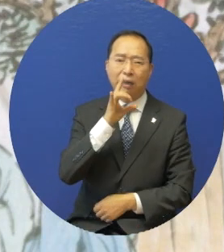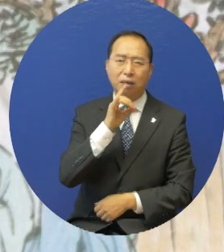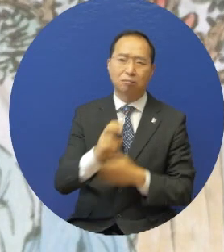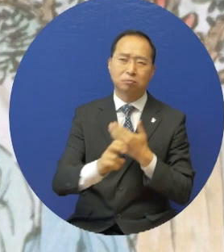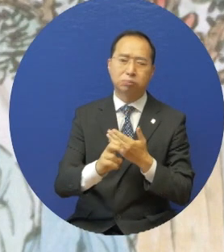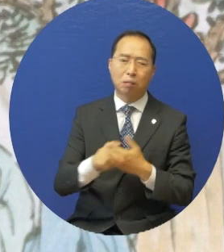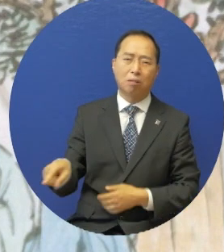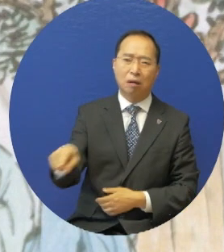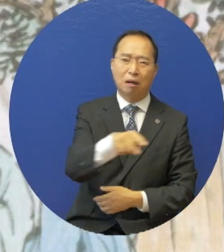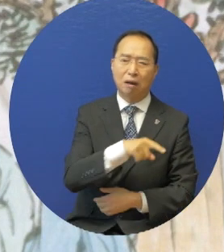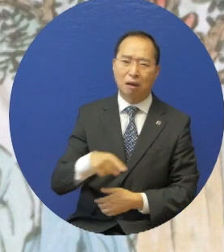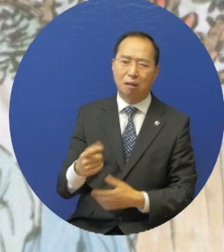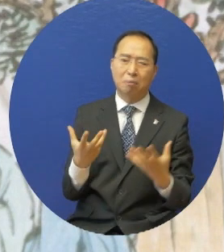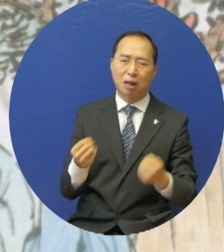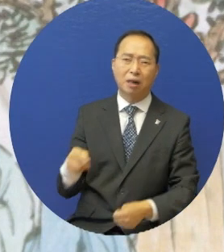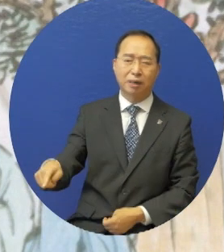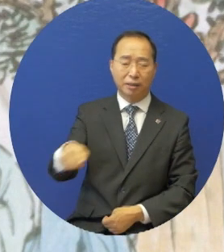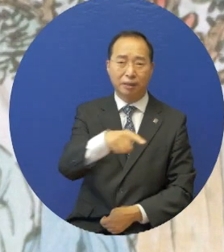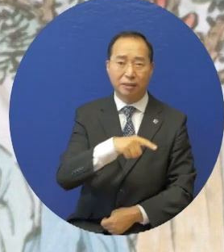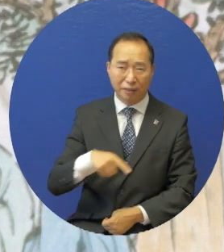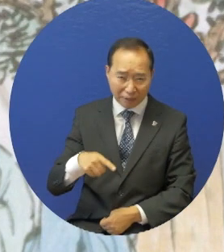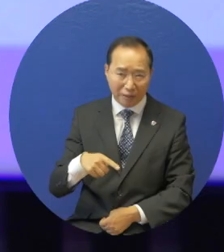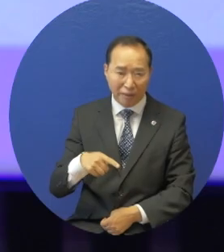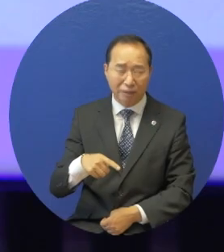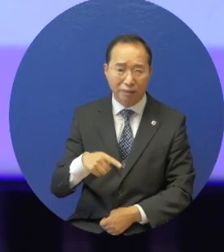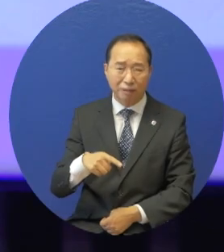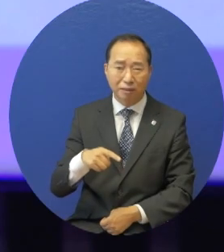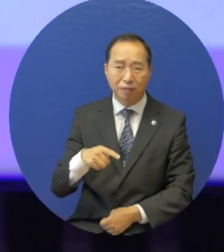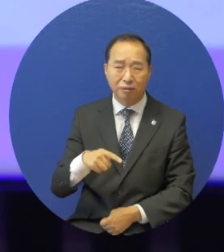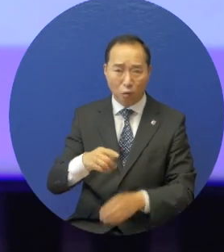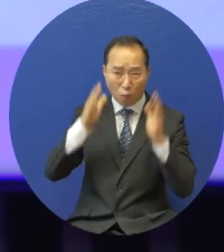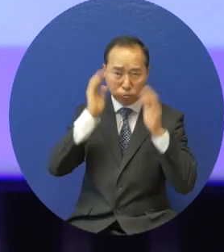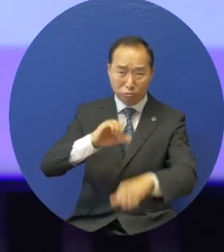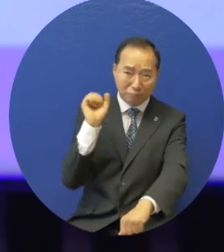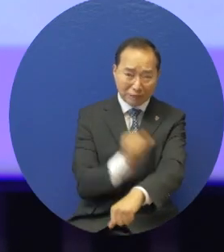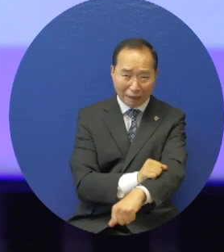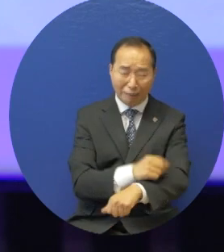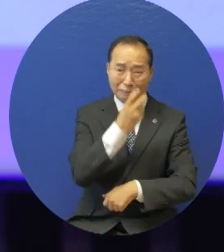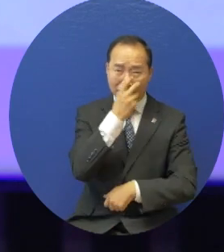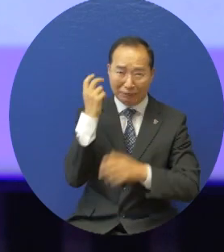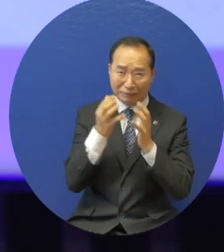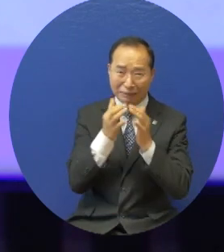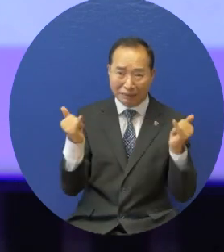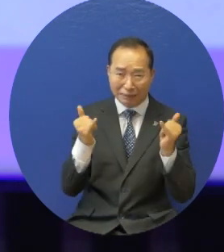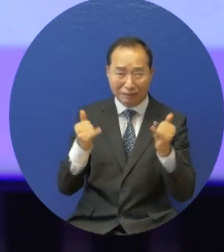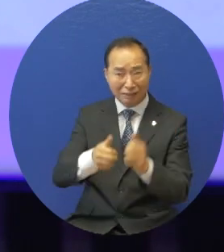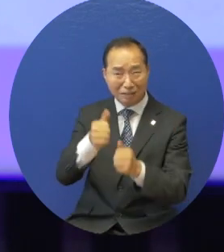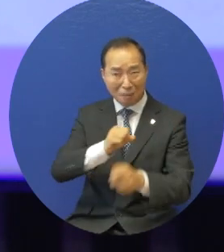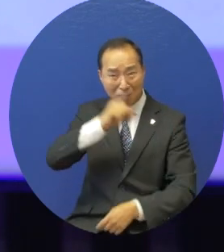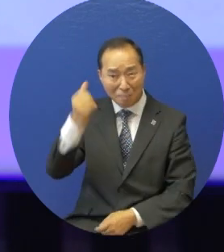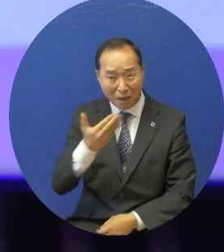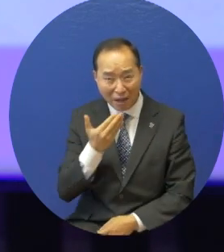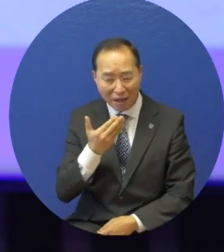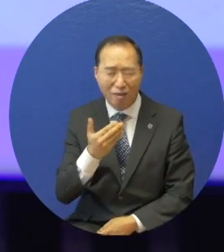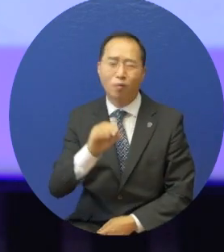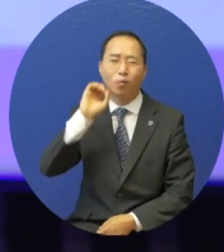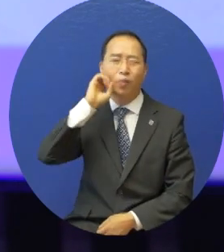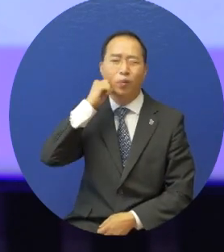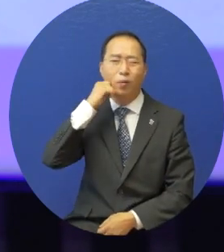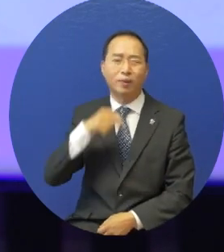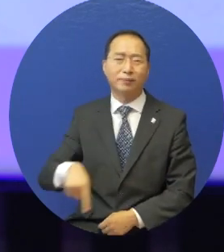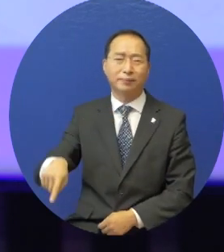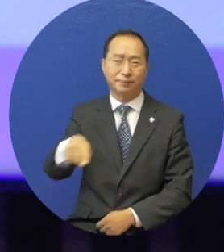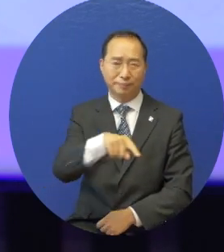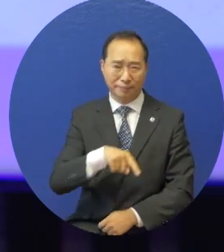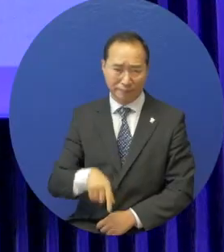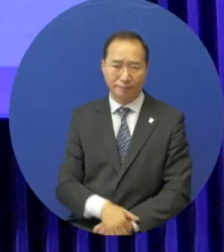또 불법적인 또는 불공정한 시스템이 있었기 때문에 그냥 공부만 잘하는 지식인으로서 과거에 응시해서 합격하기가